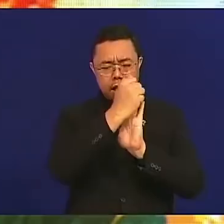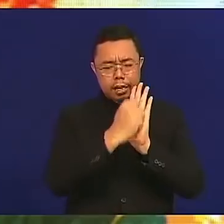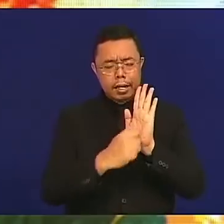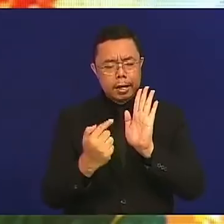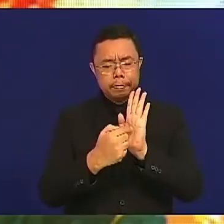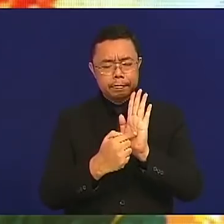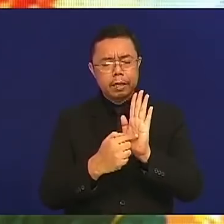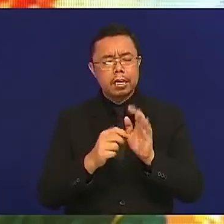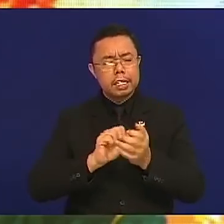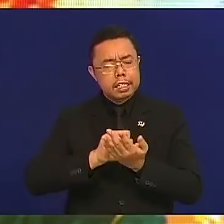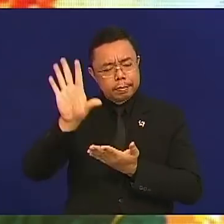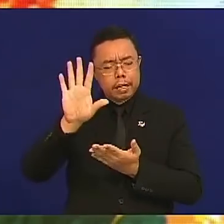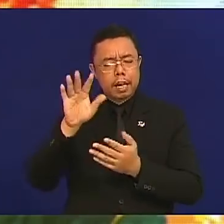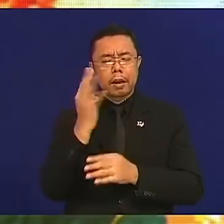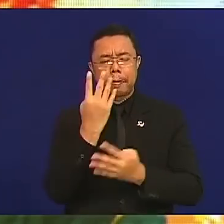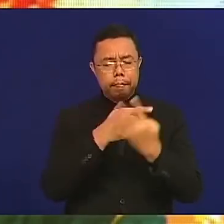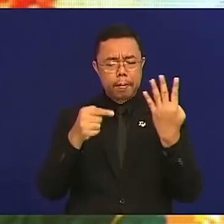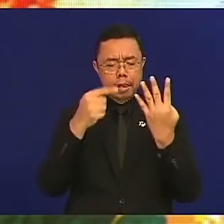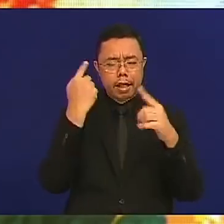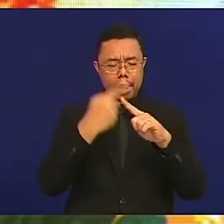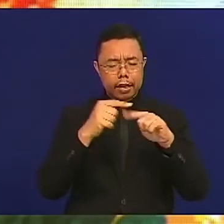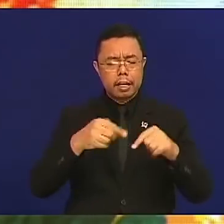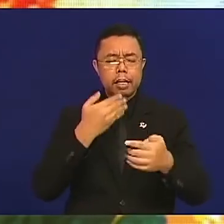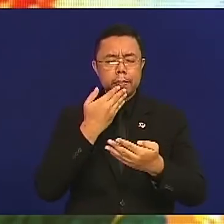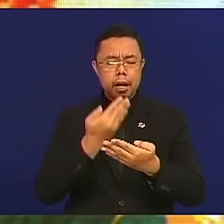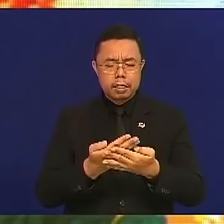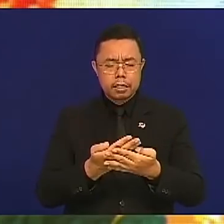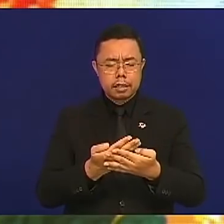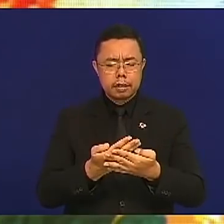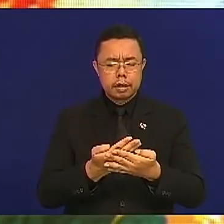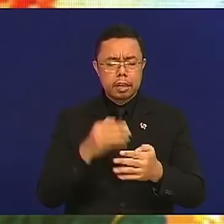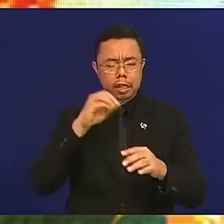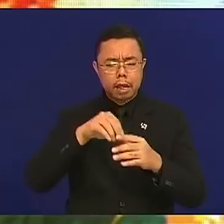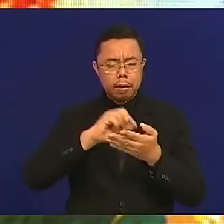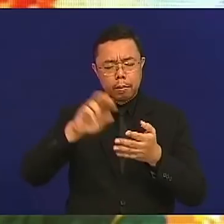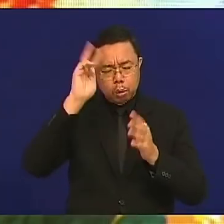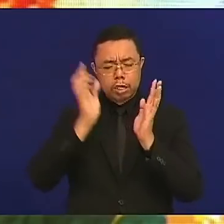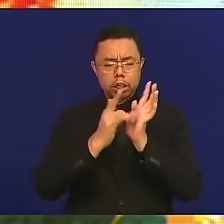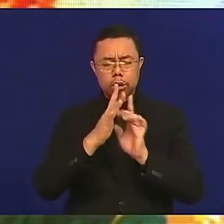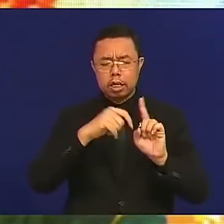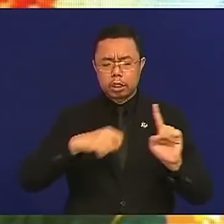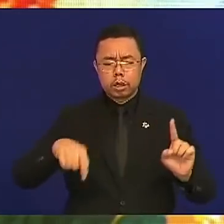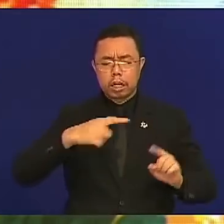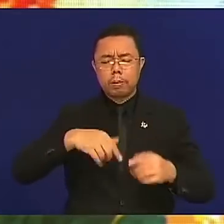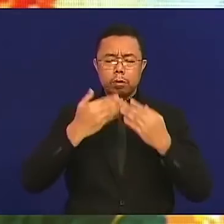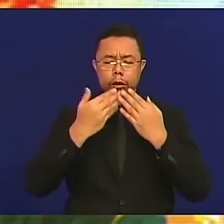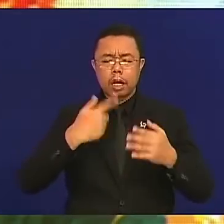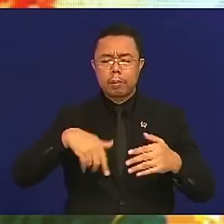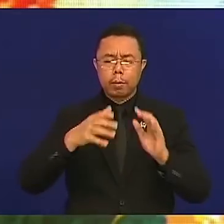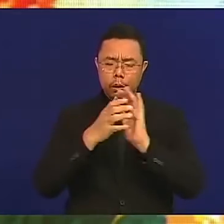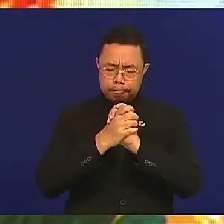seminar 4 sesi ini. Terima kasih. Dalam nama Tuhan Yesus Kristus kami bersyukur, kami